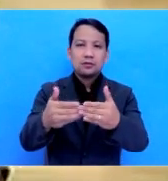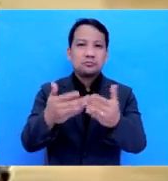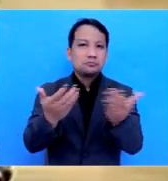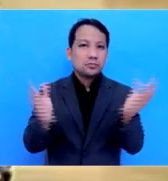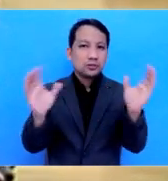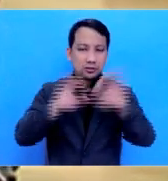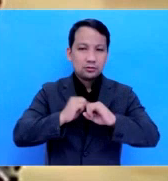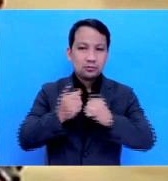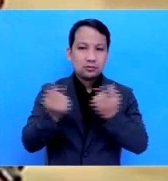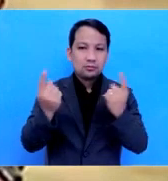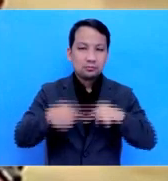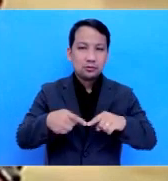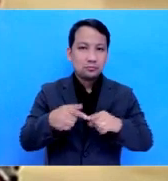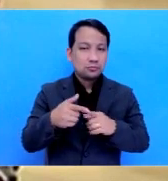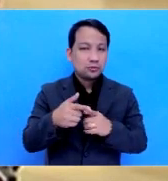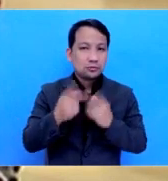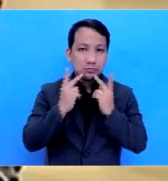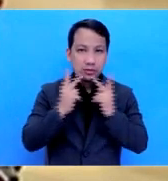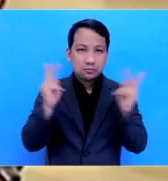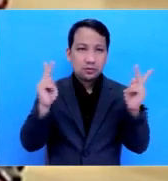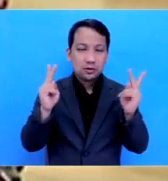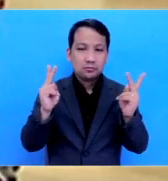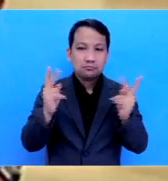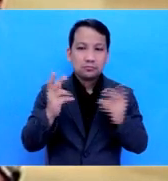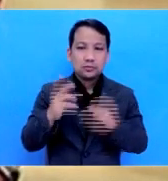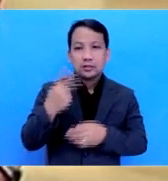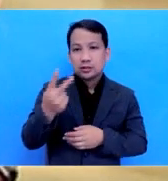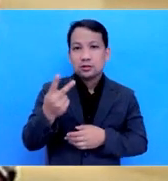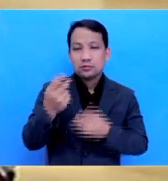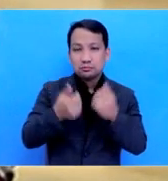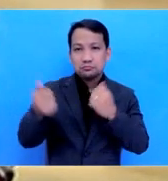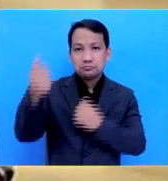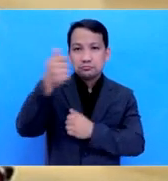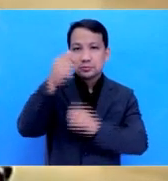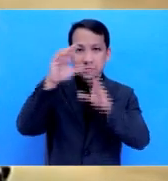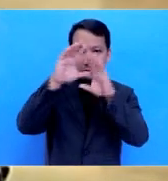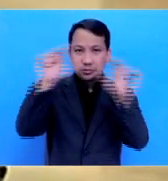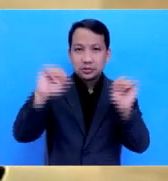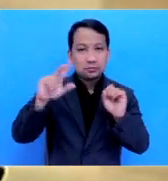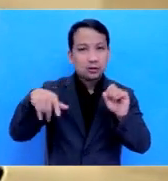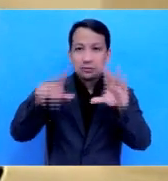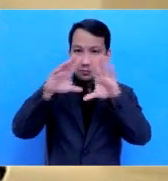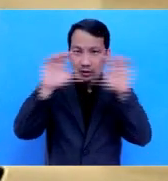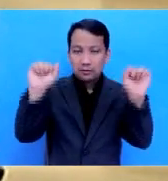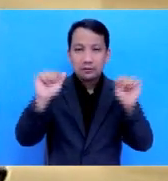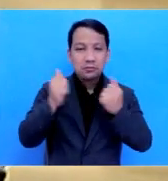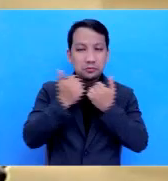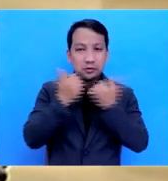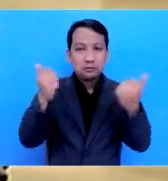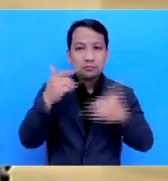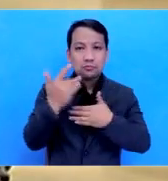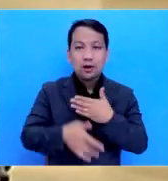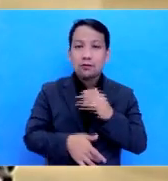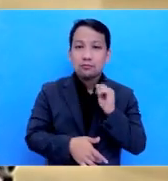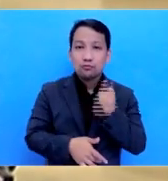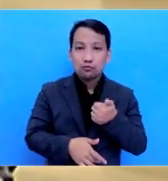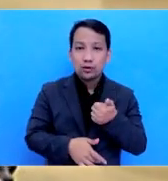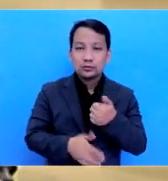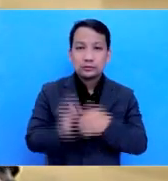senaryo, posible raw maiproklama na ang dalawang pinakamataas na posisyon sa bansa pinakamaaga bukas ng